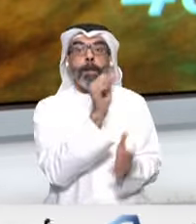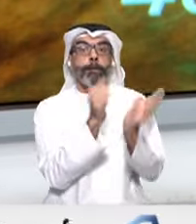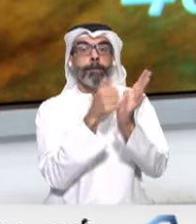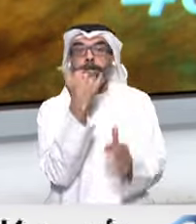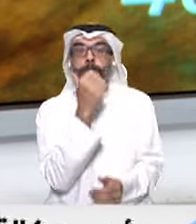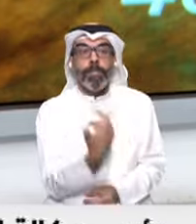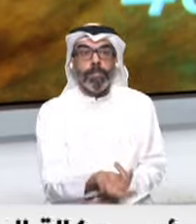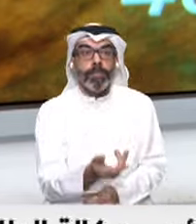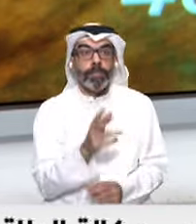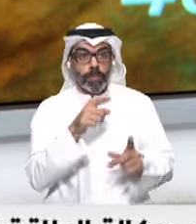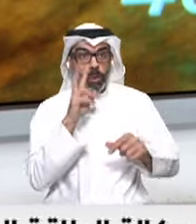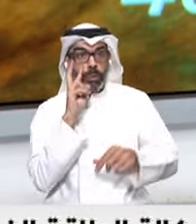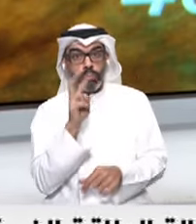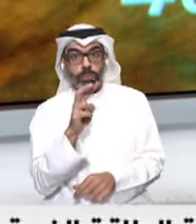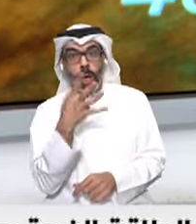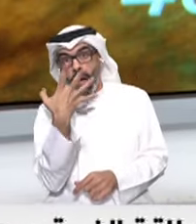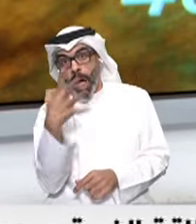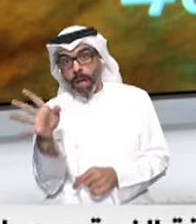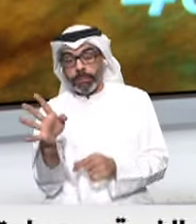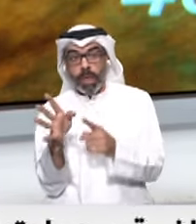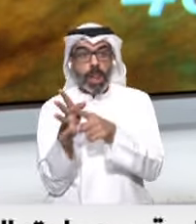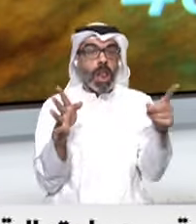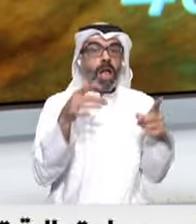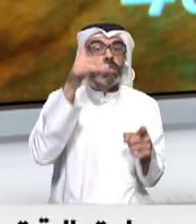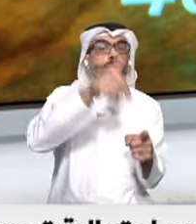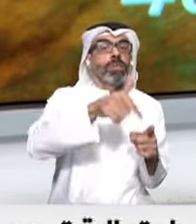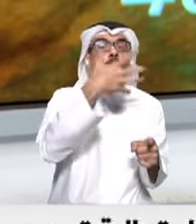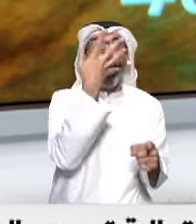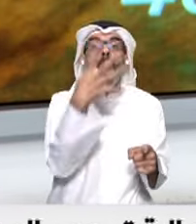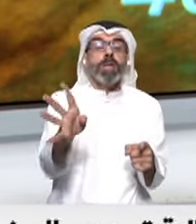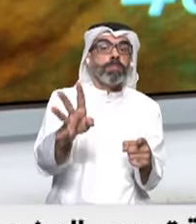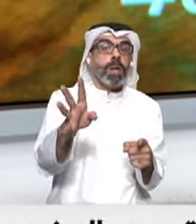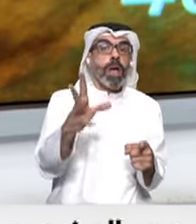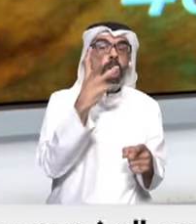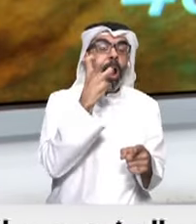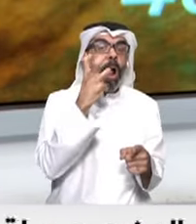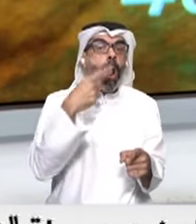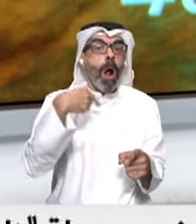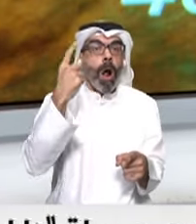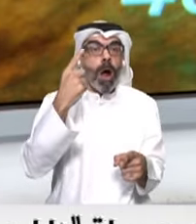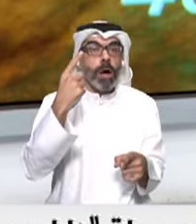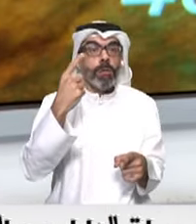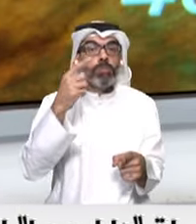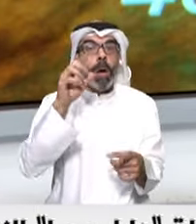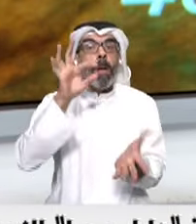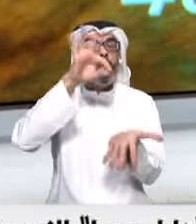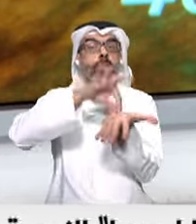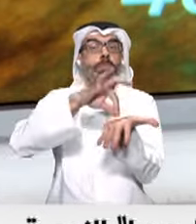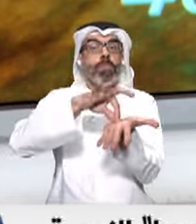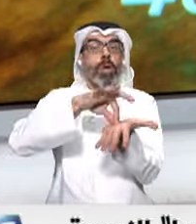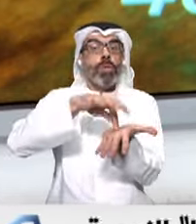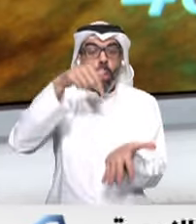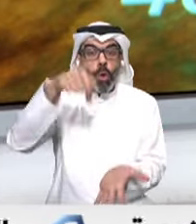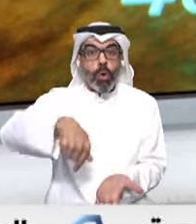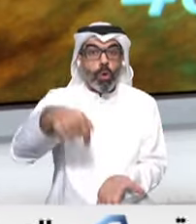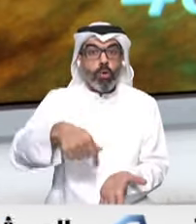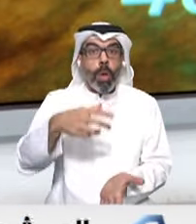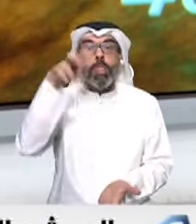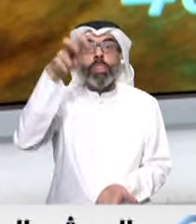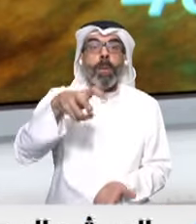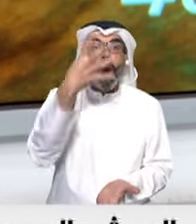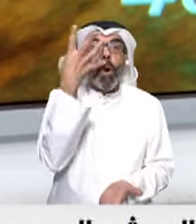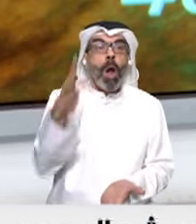عام ما بين ال 40 الى 46 درجه مئويه في اغلب المناطق مدينه الكويت اليوم سجلت 48 درجه